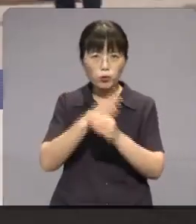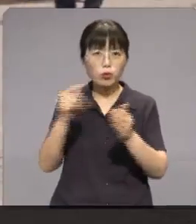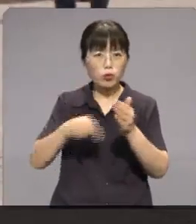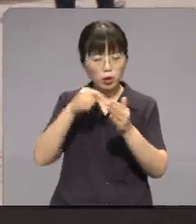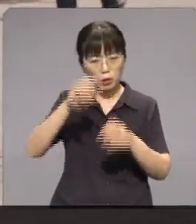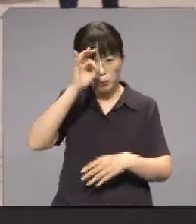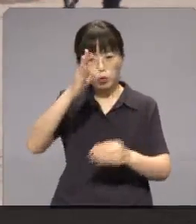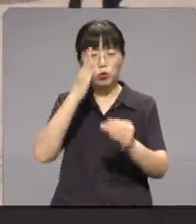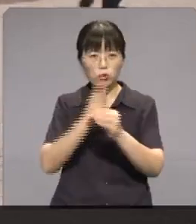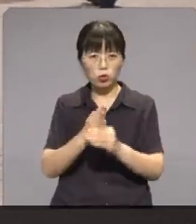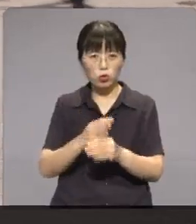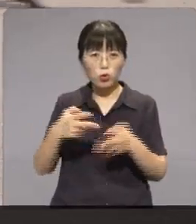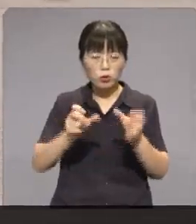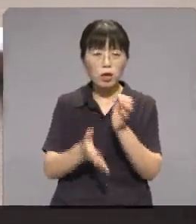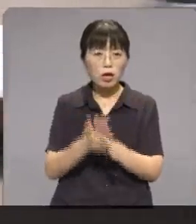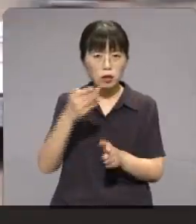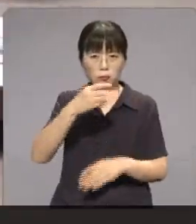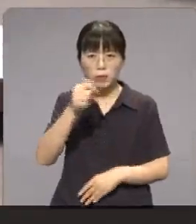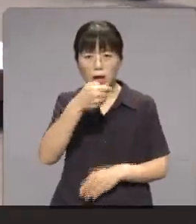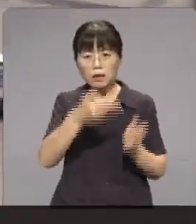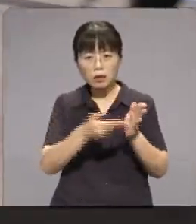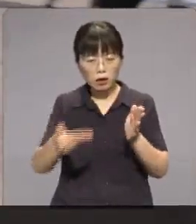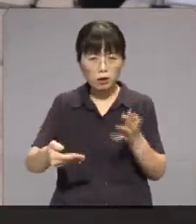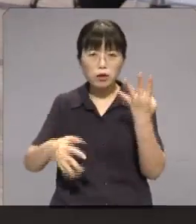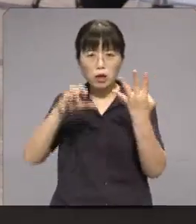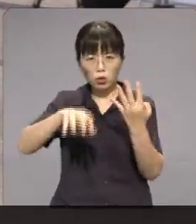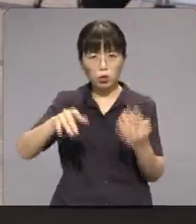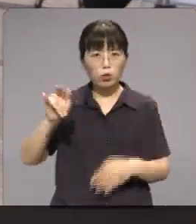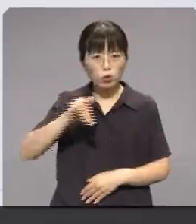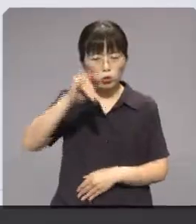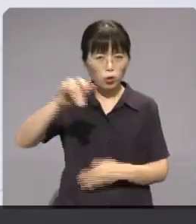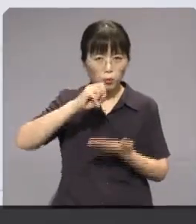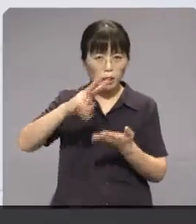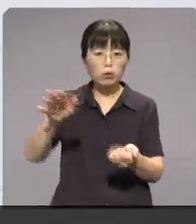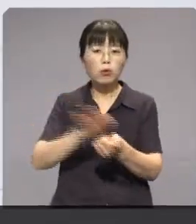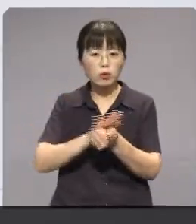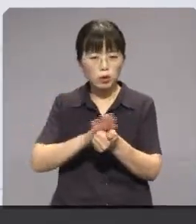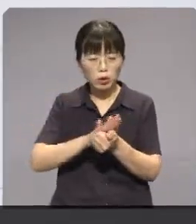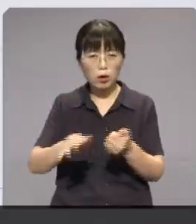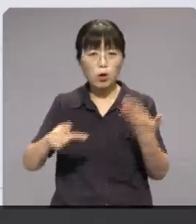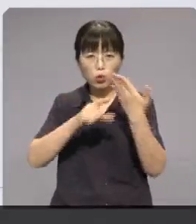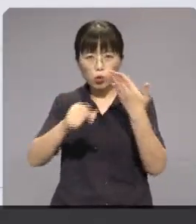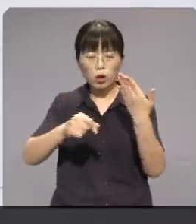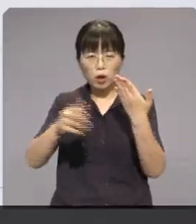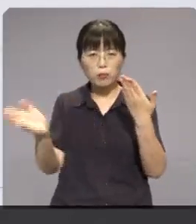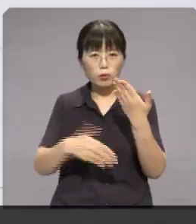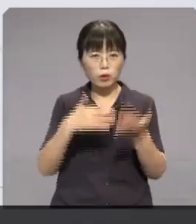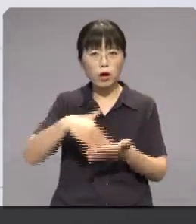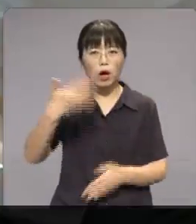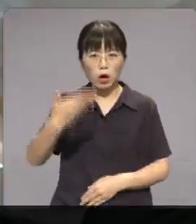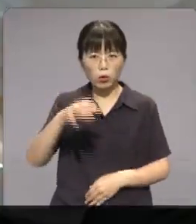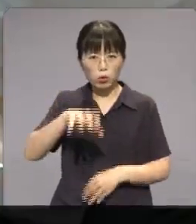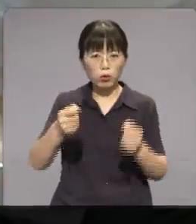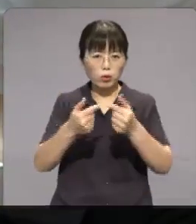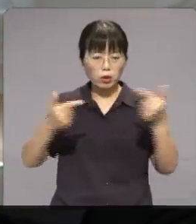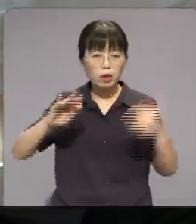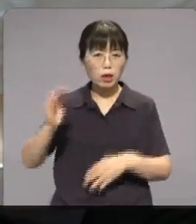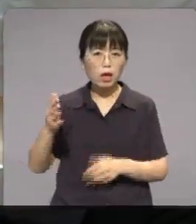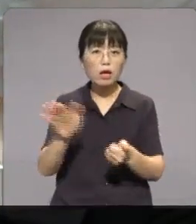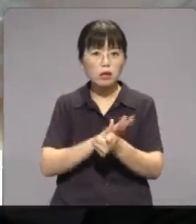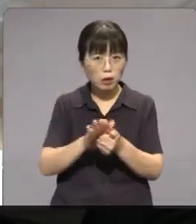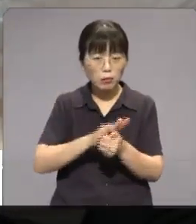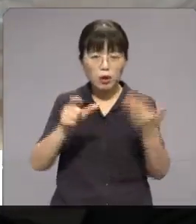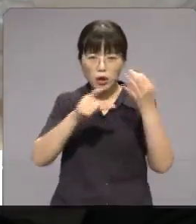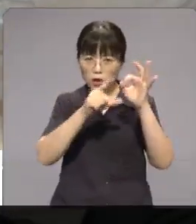중점으로 보고 있습니다. 성남시는 탄천 등네 곳에서 운영하던 드론 배송 서비스를 이달부터 9곳으로 늘립니다.